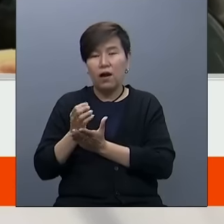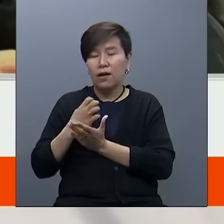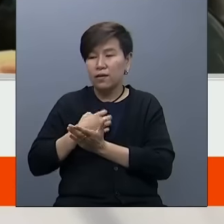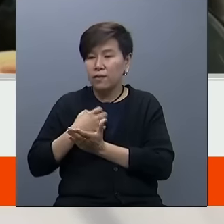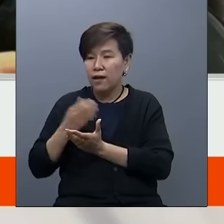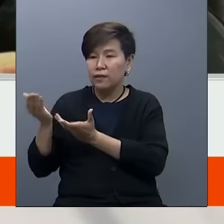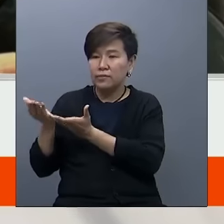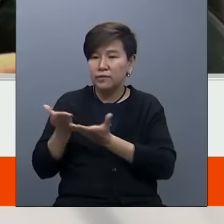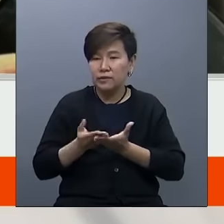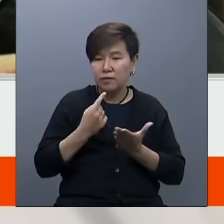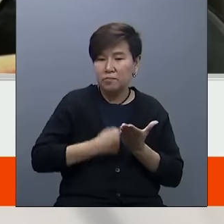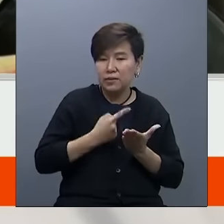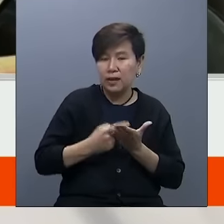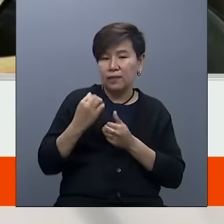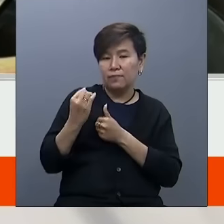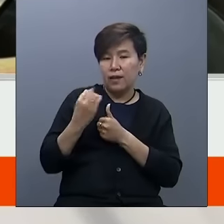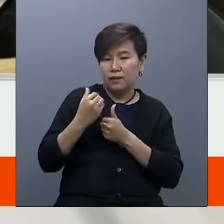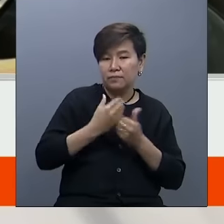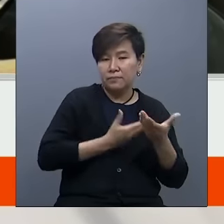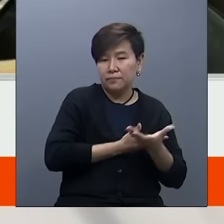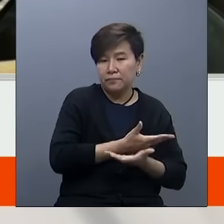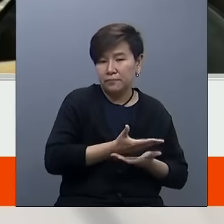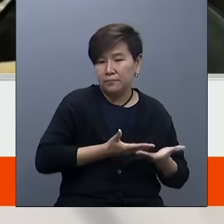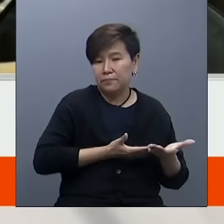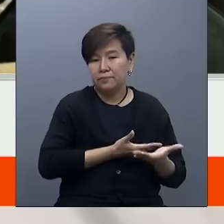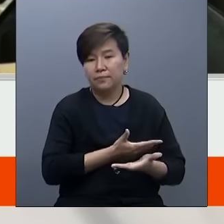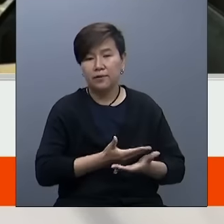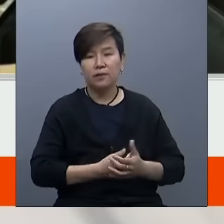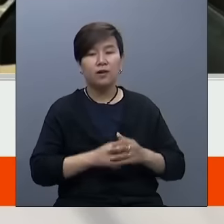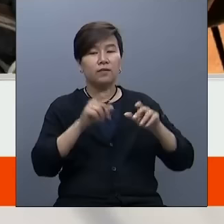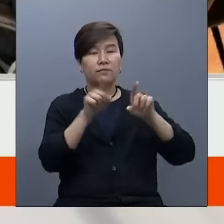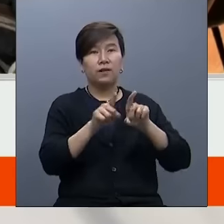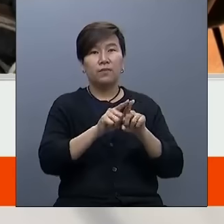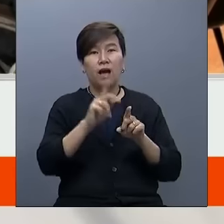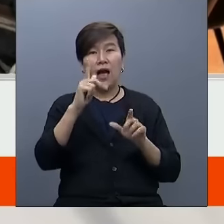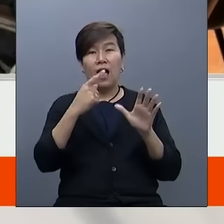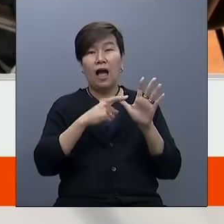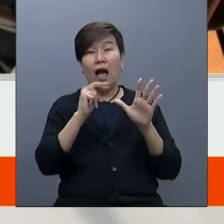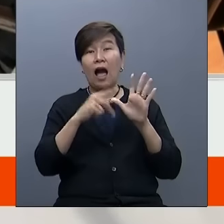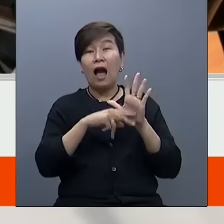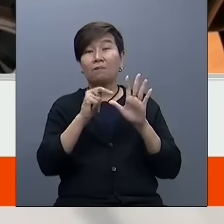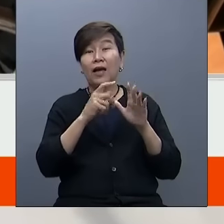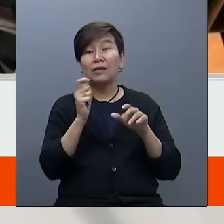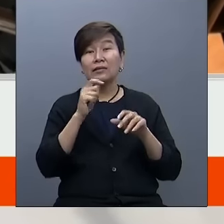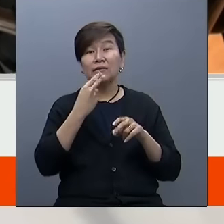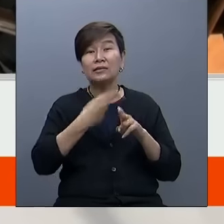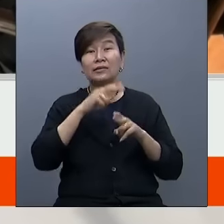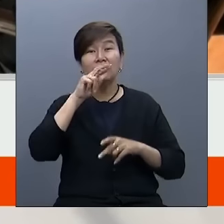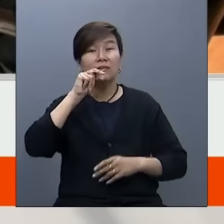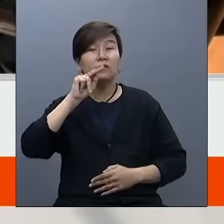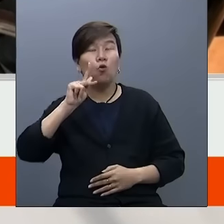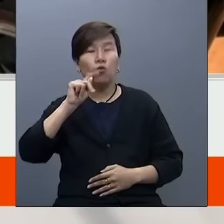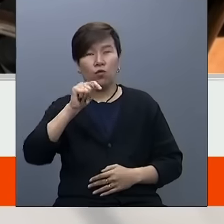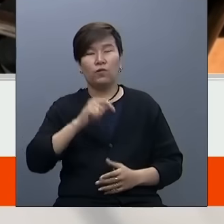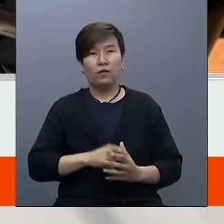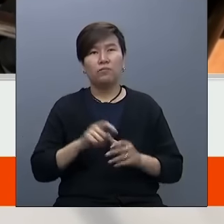การมาให้คำปรึกษาแนะนำครับนะครับเหมือนกับคดีกำนันนกเนี่ยนะฮ ะ คดีกำนันนกเนี่ยทางท่านผู้บัญชาการตำรวจ